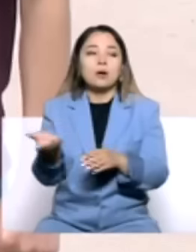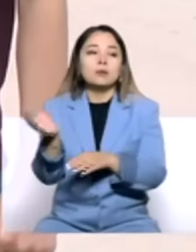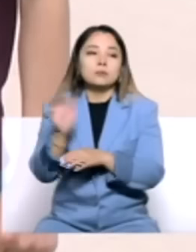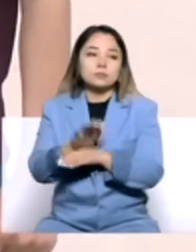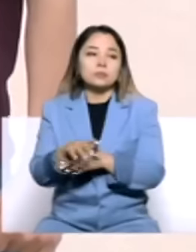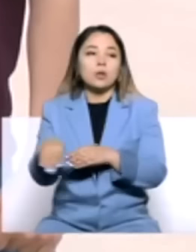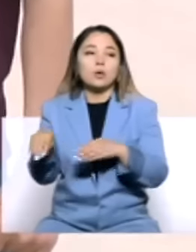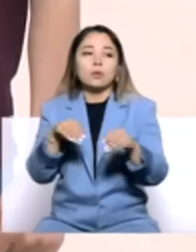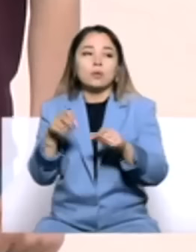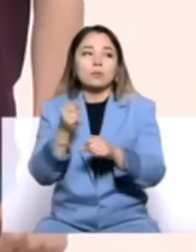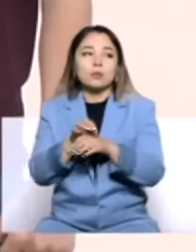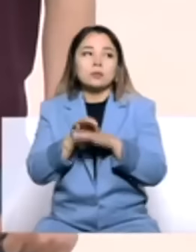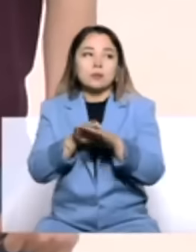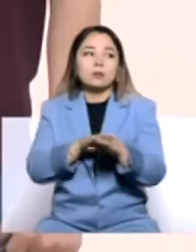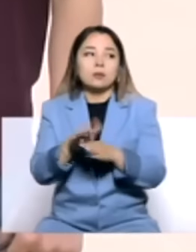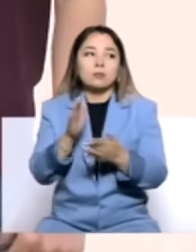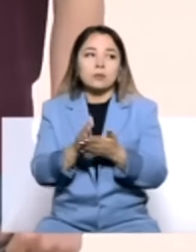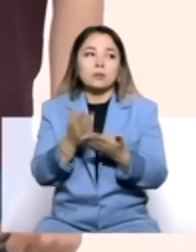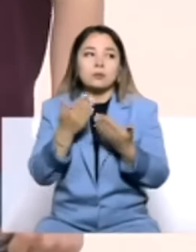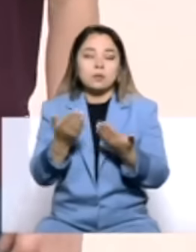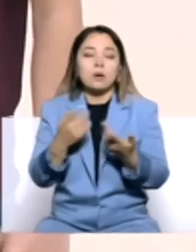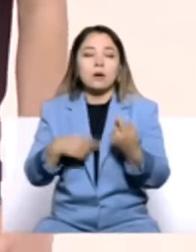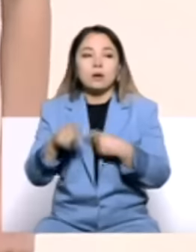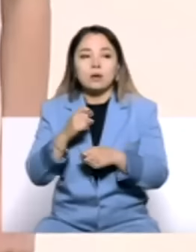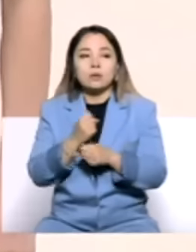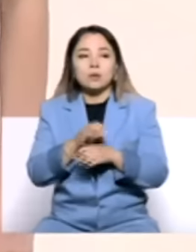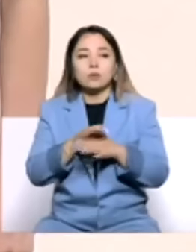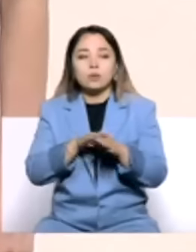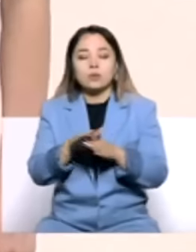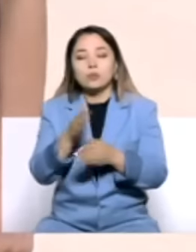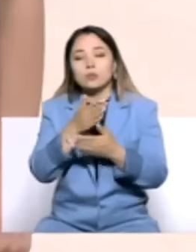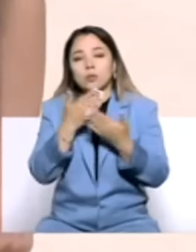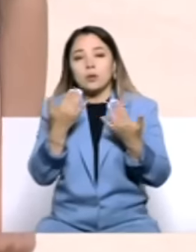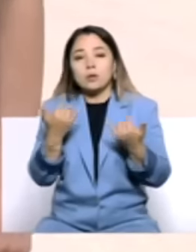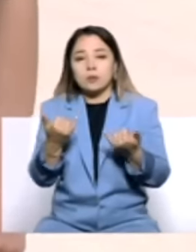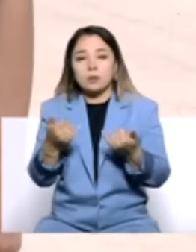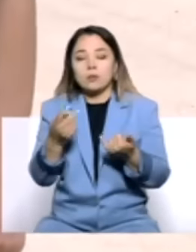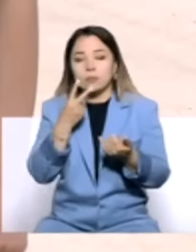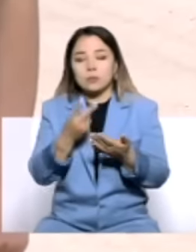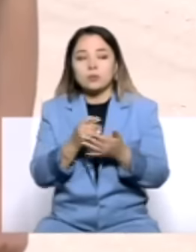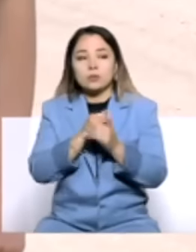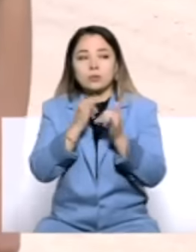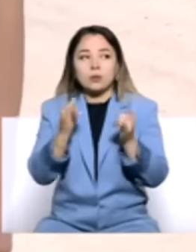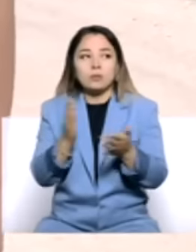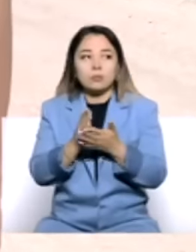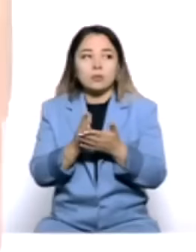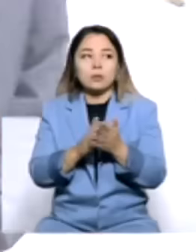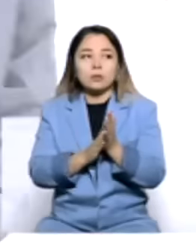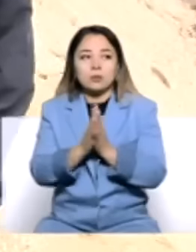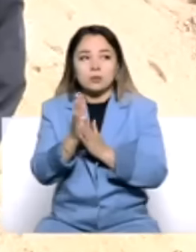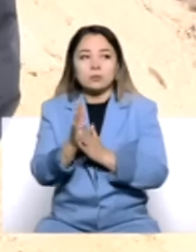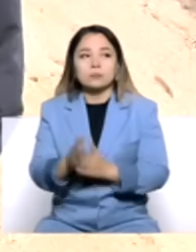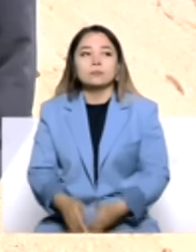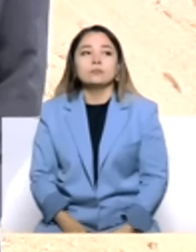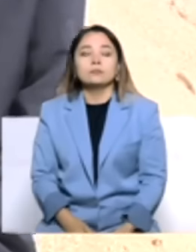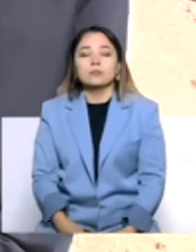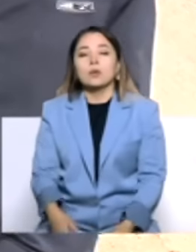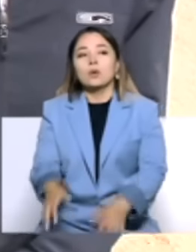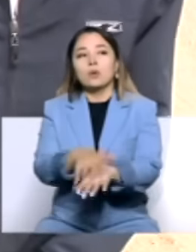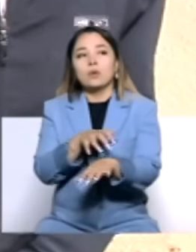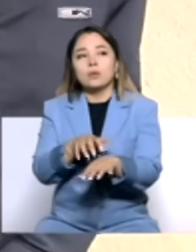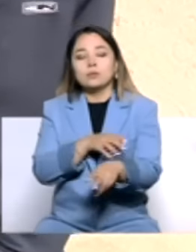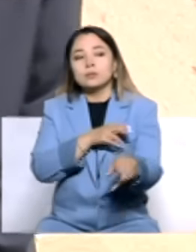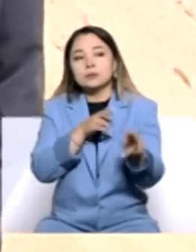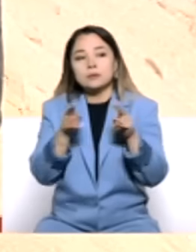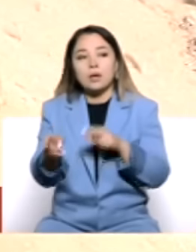түсінді. Әмелиетті қайты су жібермей қойғанынге, су әбден күшейіп қонақты көпірдер. Көкшетаудан